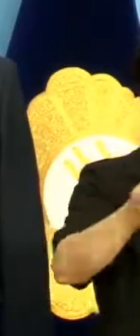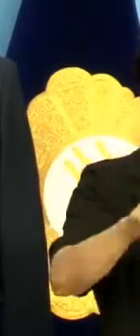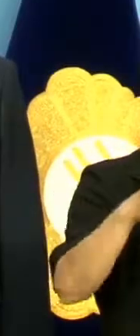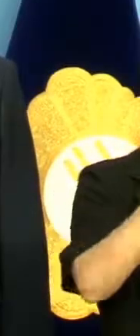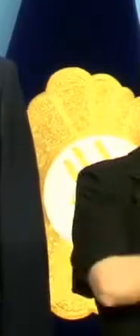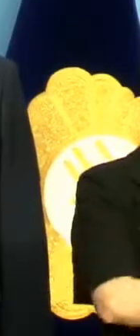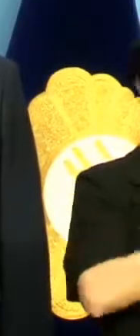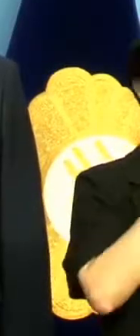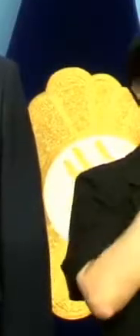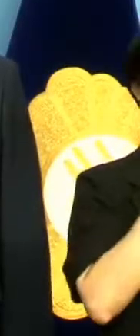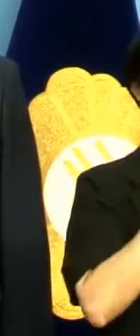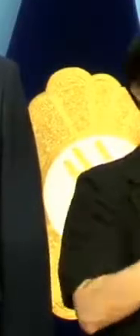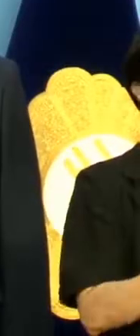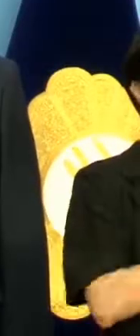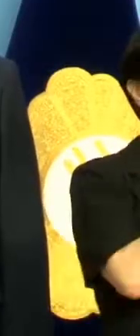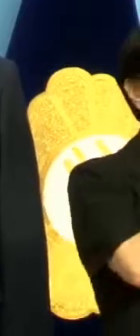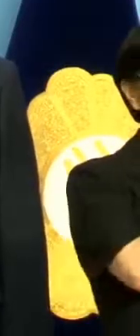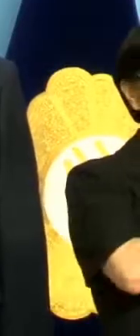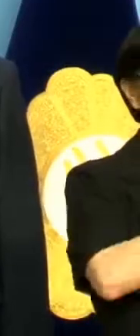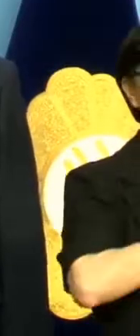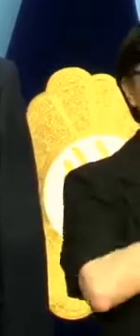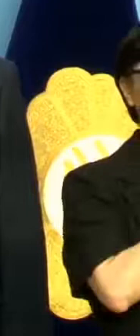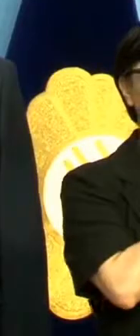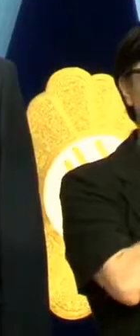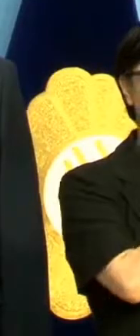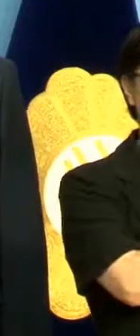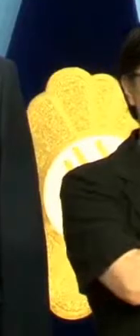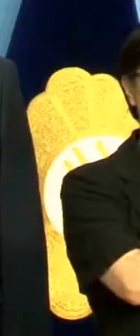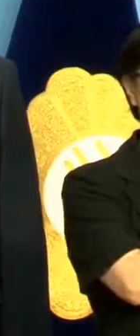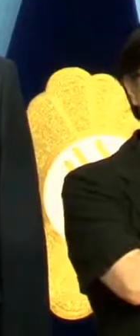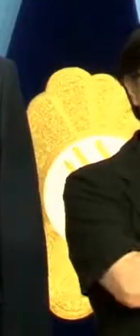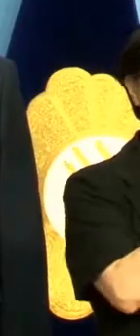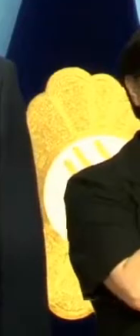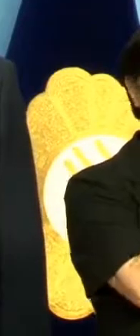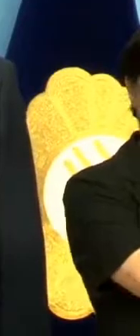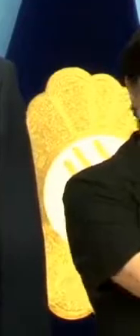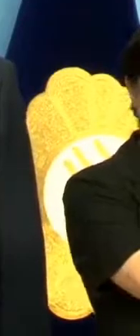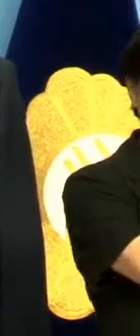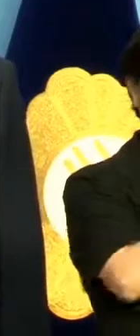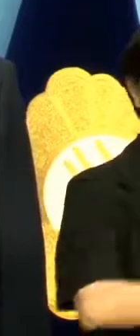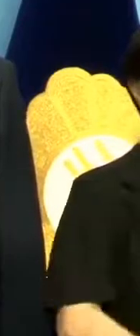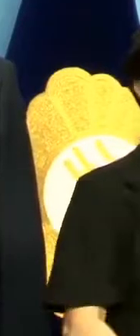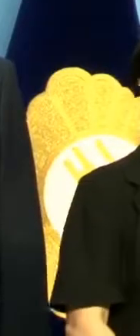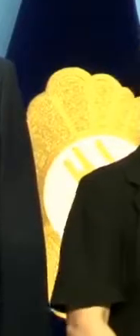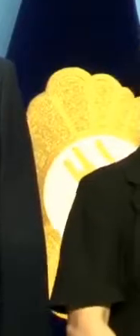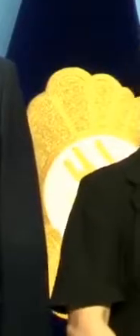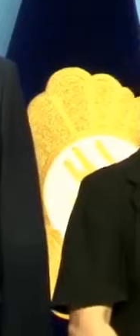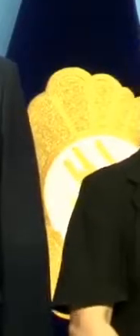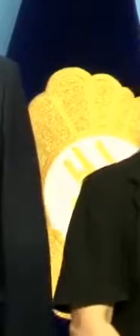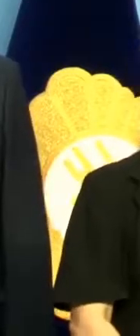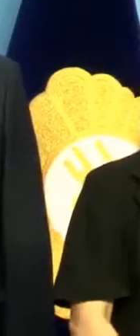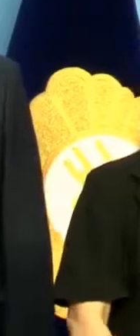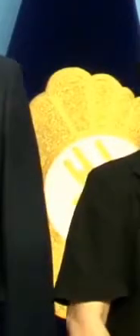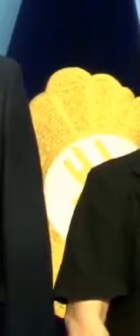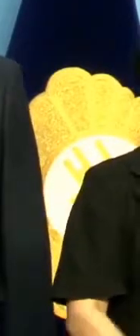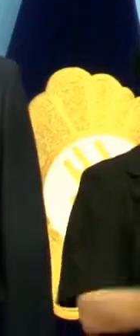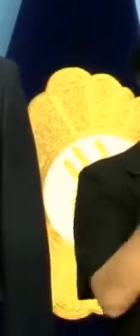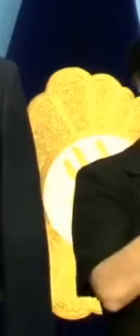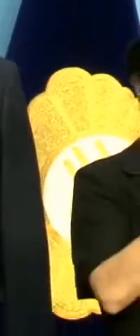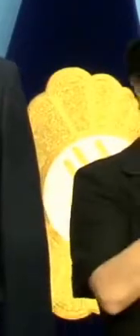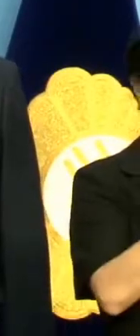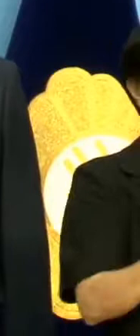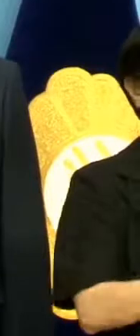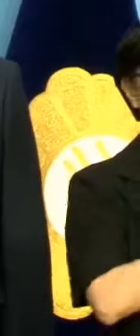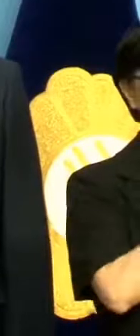이것은 이상 지 거에요 명의로 타인에게 자 이찬헤어 이런 내용입니다 두번째는